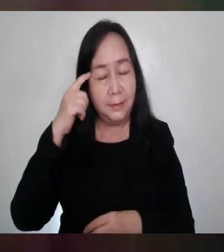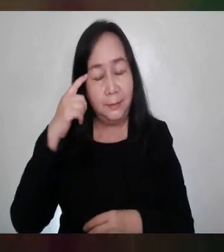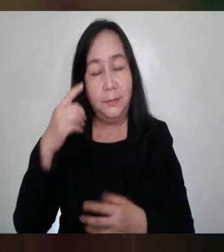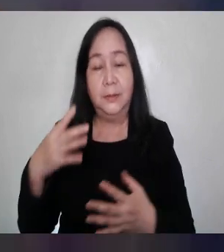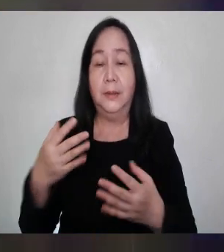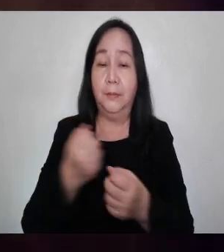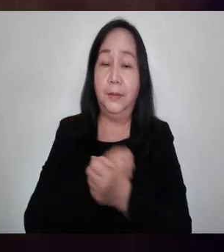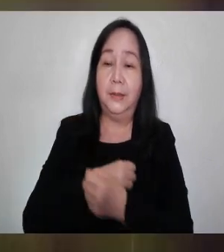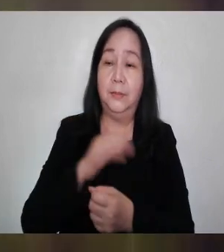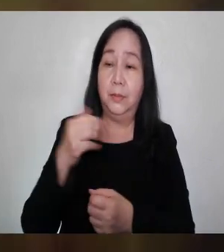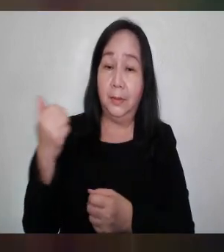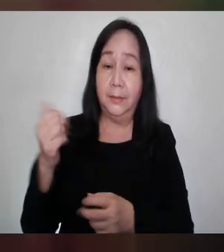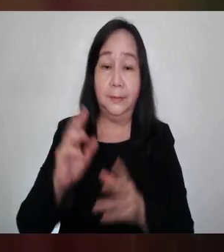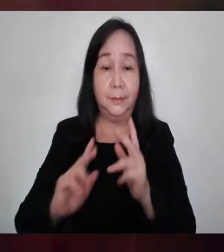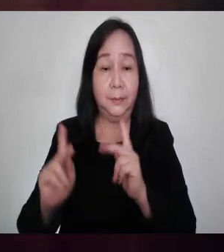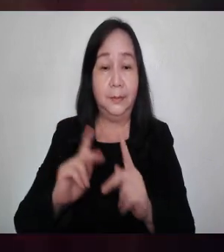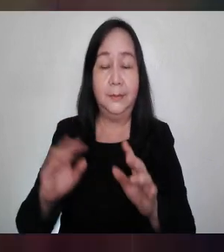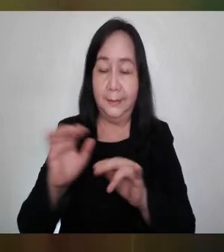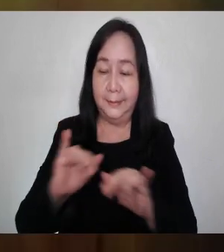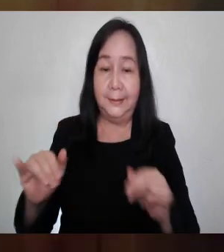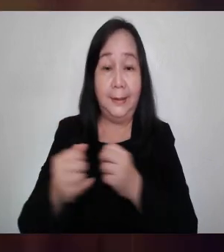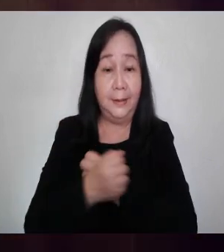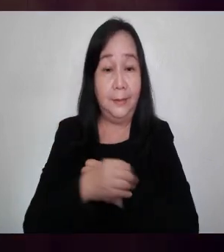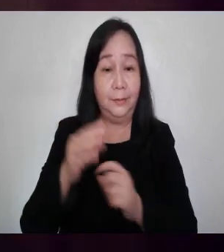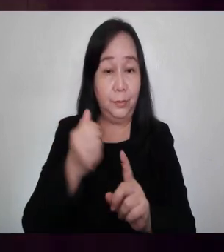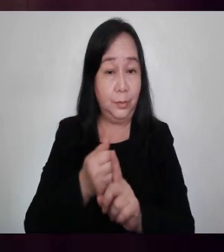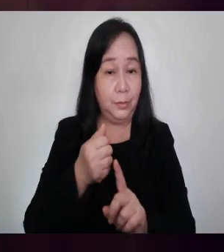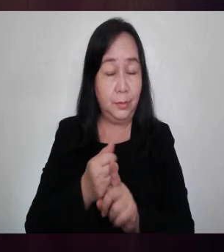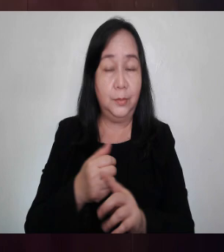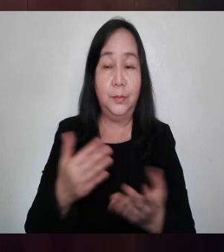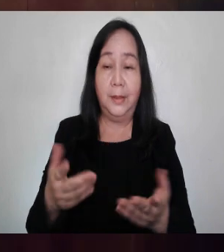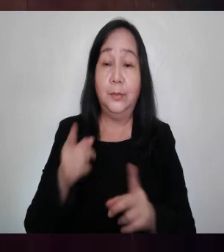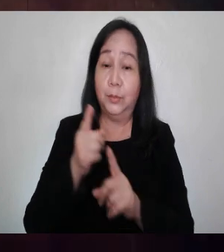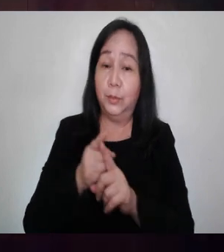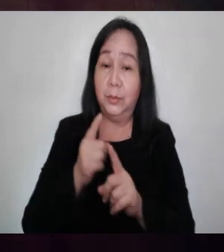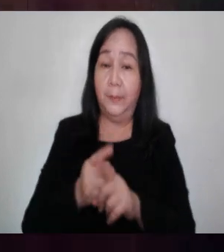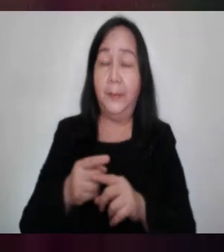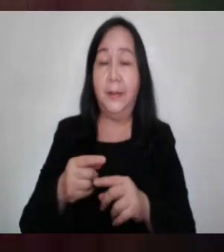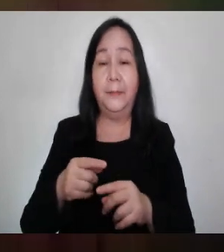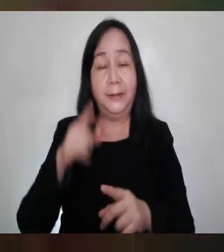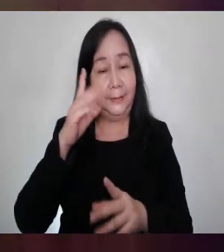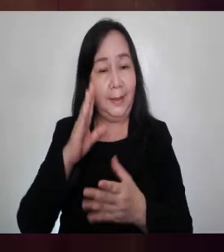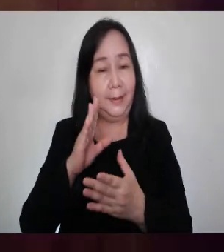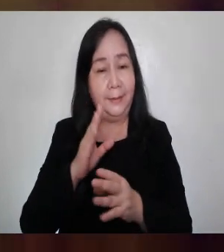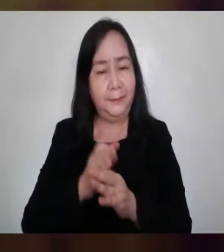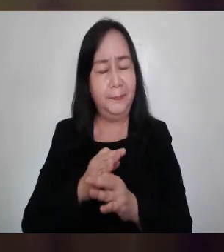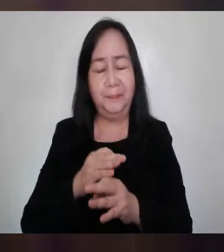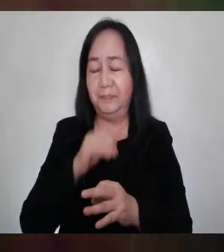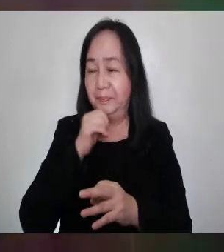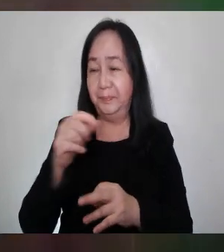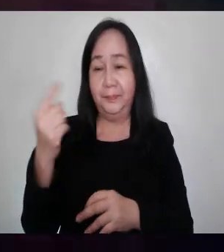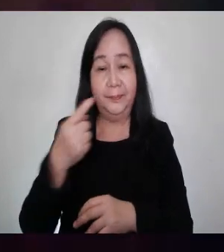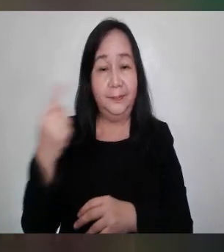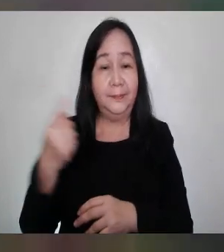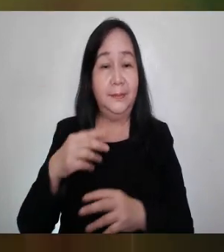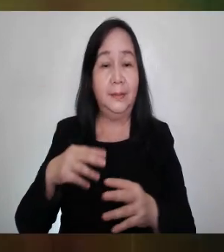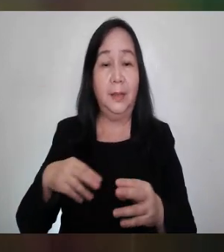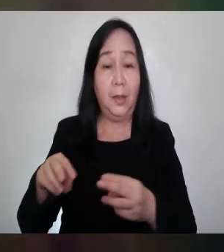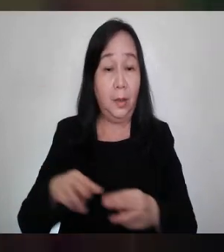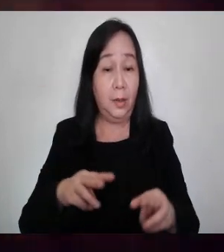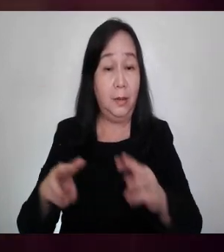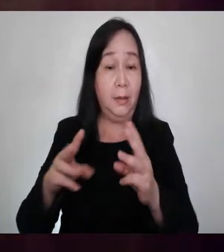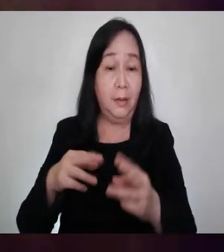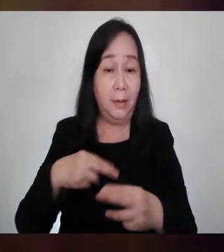lakas. At ibigin mo ang iyong kapwa gaya ng iyong sarili. Ang tunay na pananampalataya ay hindi lang tungkol sa